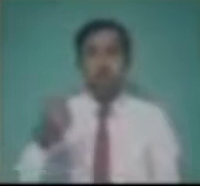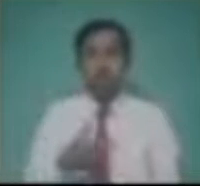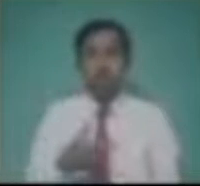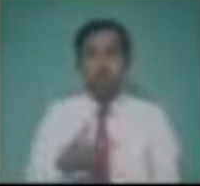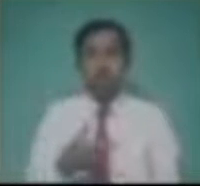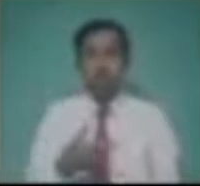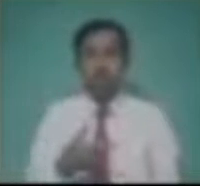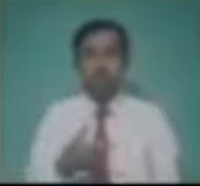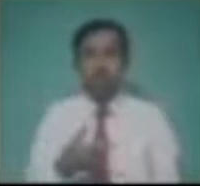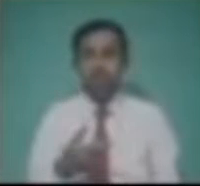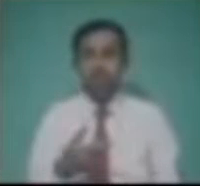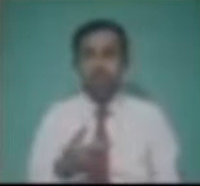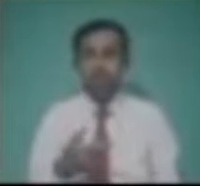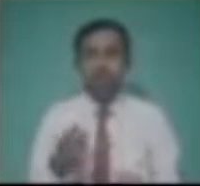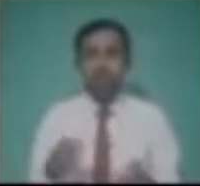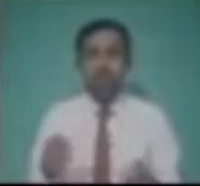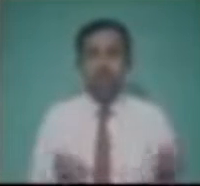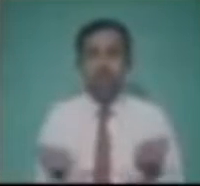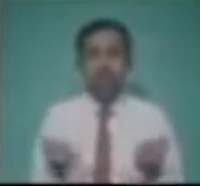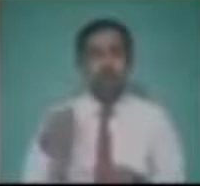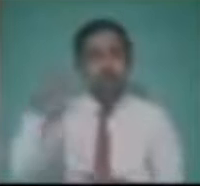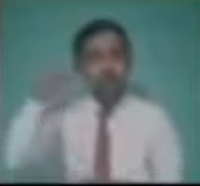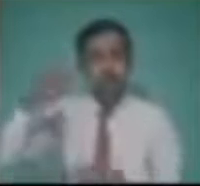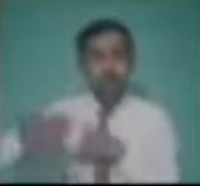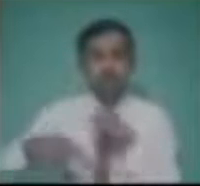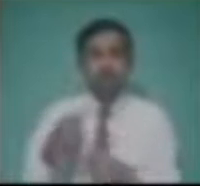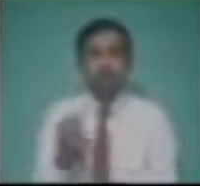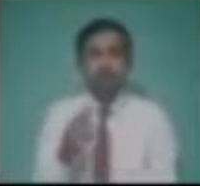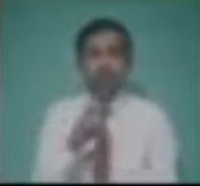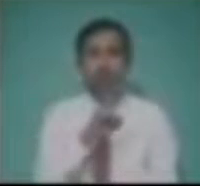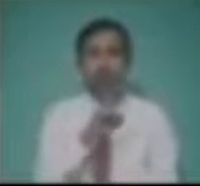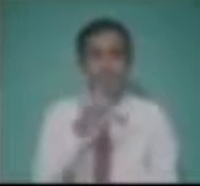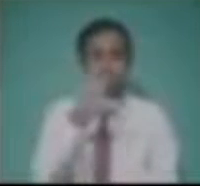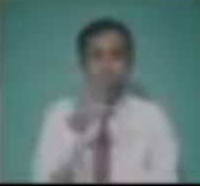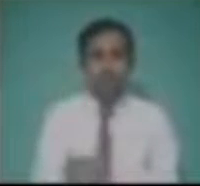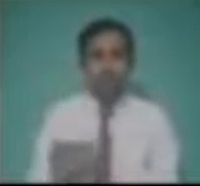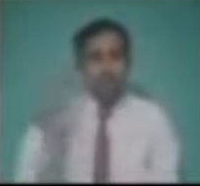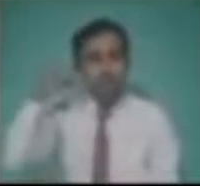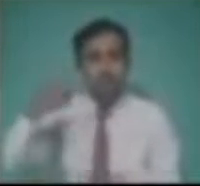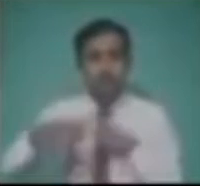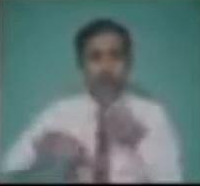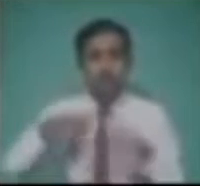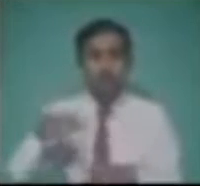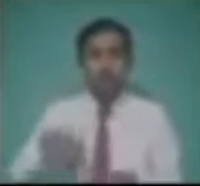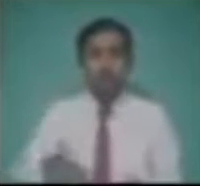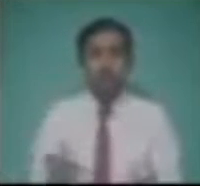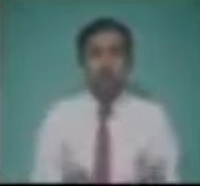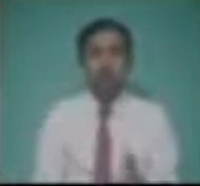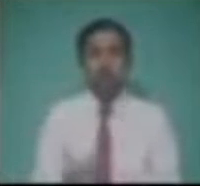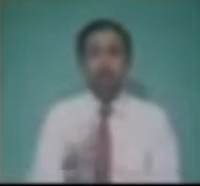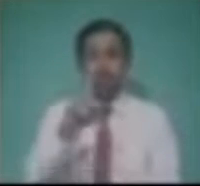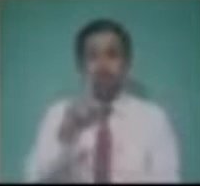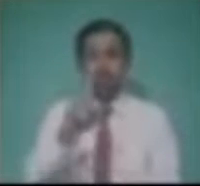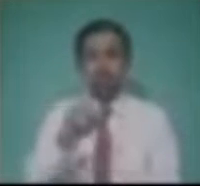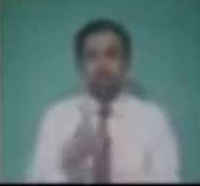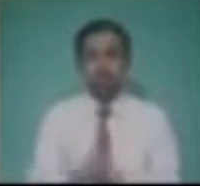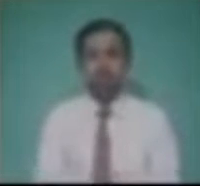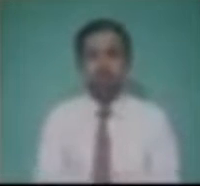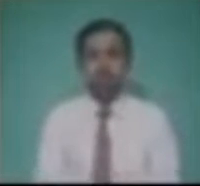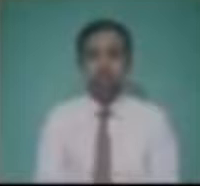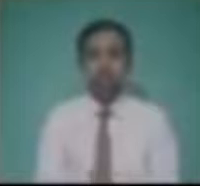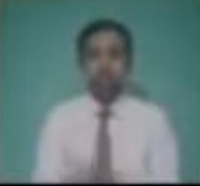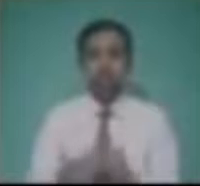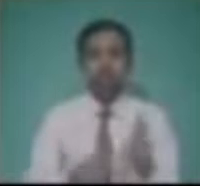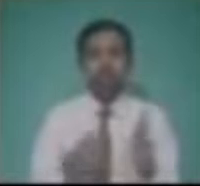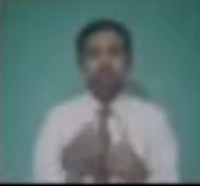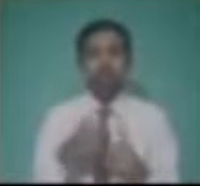ගරු ඇමතුමා. කාර් එක ටයර් එකක් රුපියල් 25000ක් තිබුණා ටයර් එක. අද ලක්ෂයයි. ජීප්